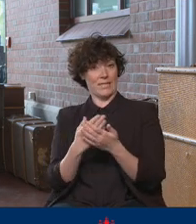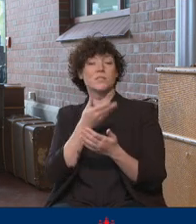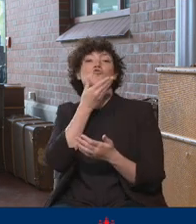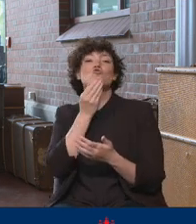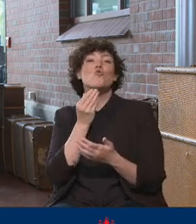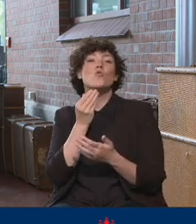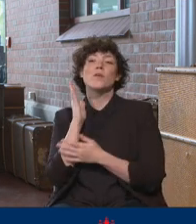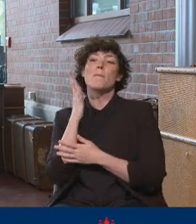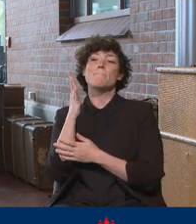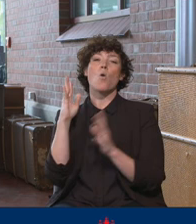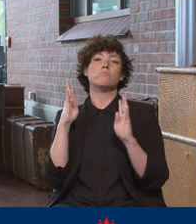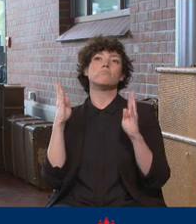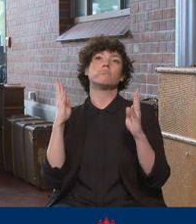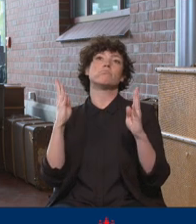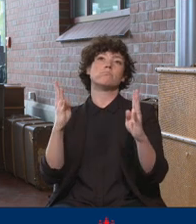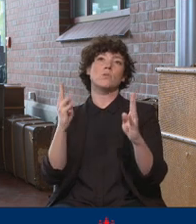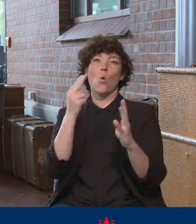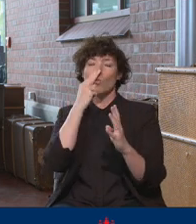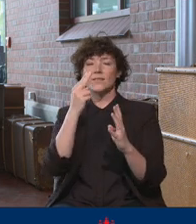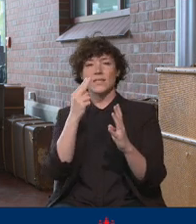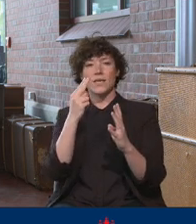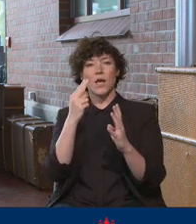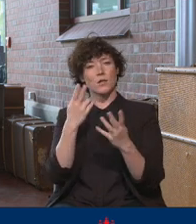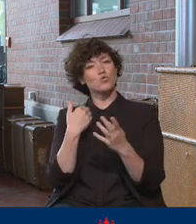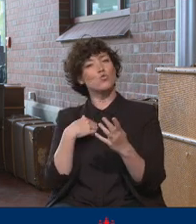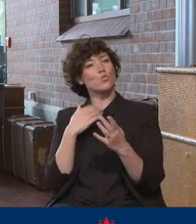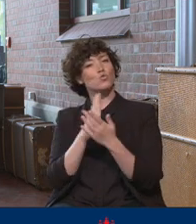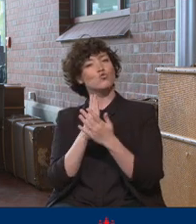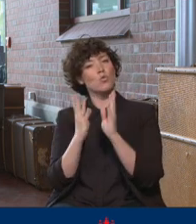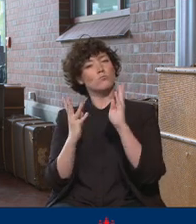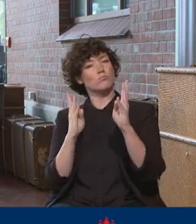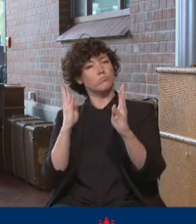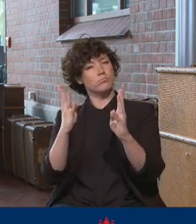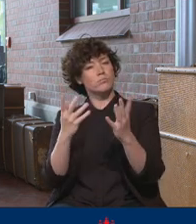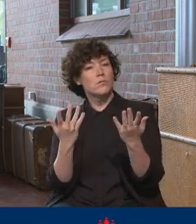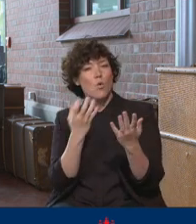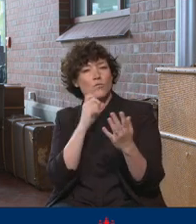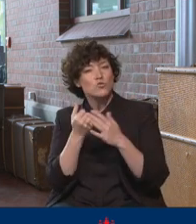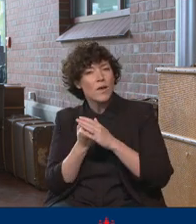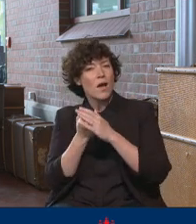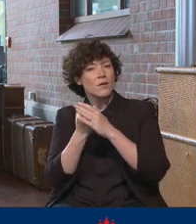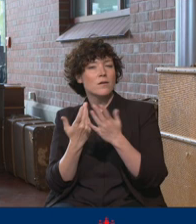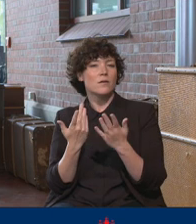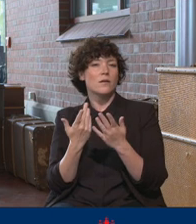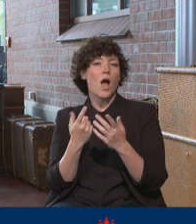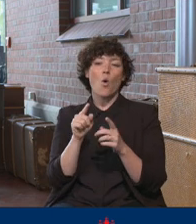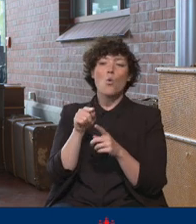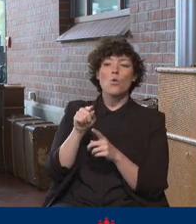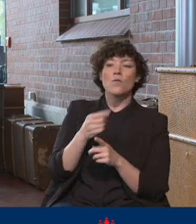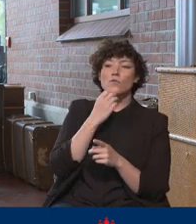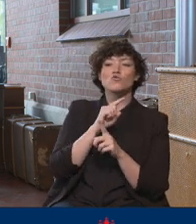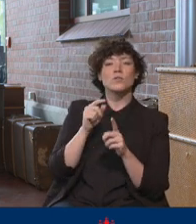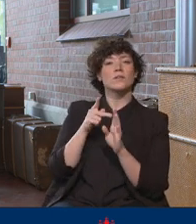sieht man sieht es oben im bild auch jetzt schon grün aus diesen wollen wir stärken indem wir den riegel davor die bahn noch mehr zu